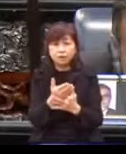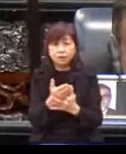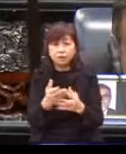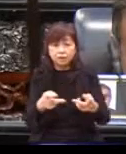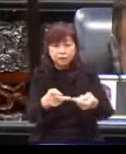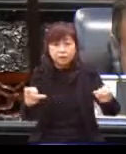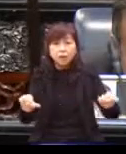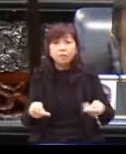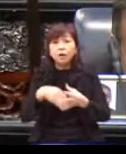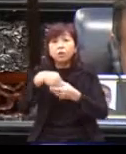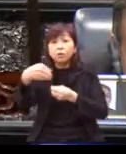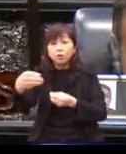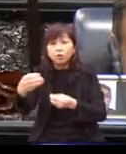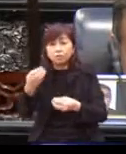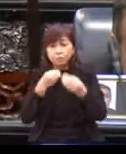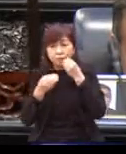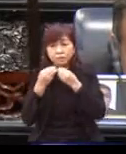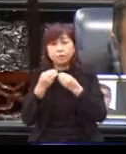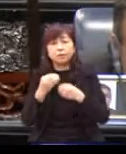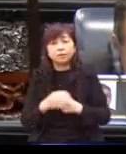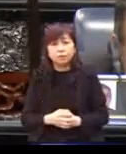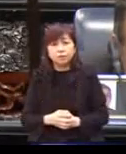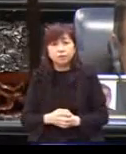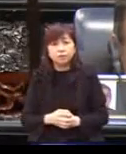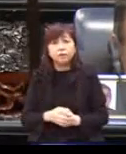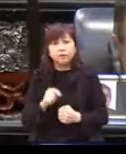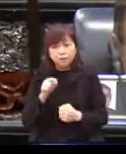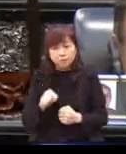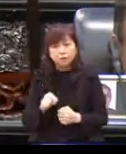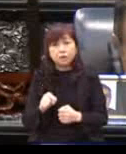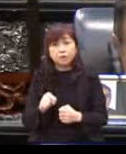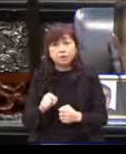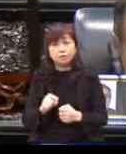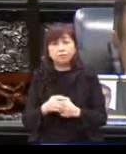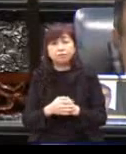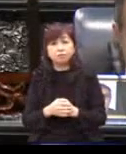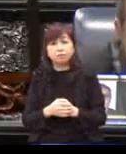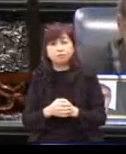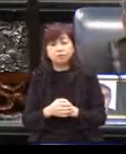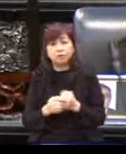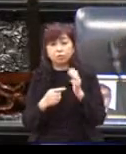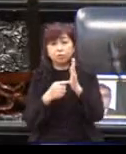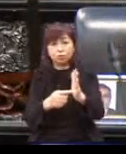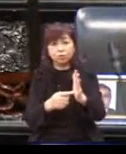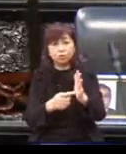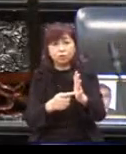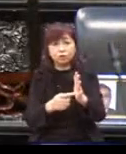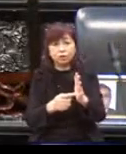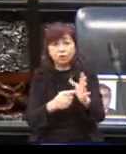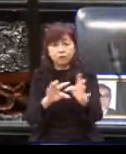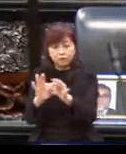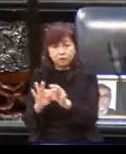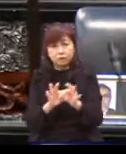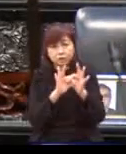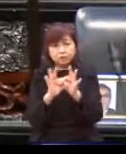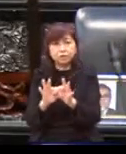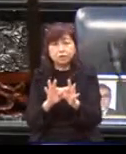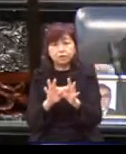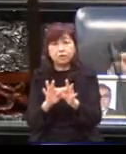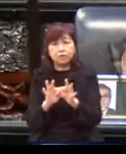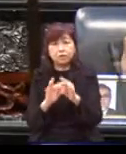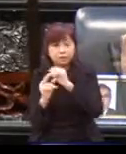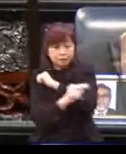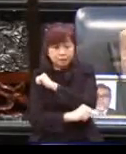kekamanan ini merupakan satu cara untuk menunjukkan kerjasama diantara kerajaan negeri dan kerajaan